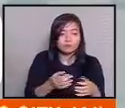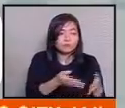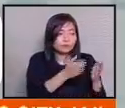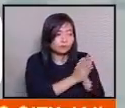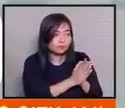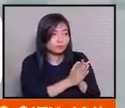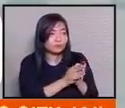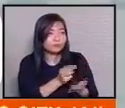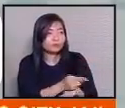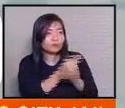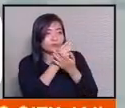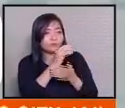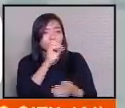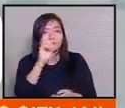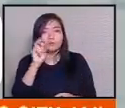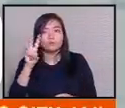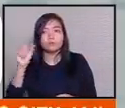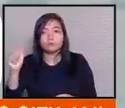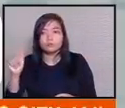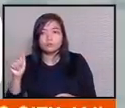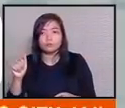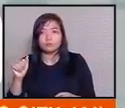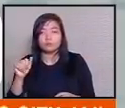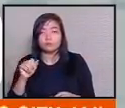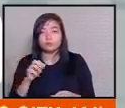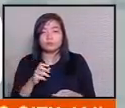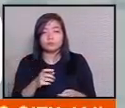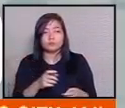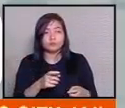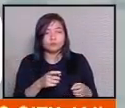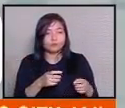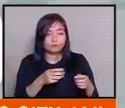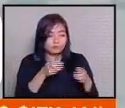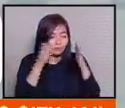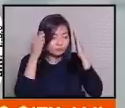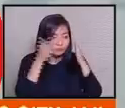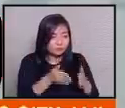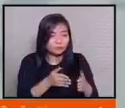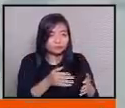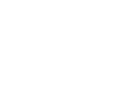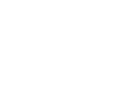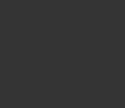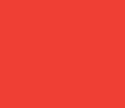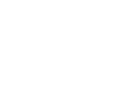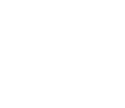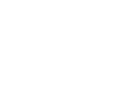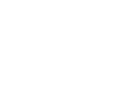ng kaso, at sabay po namin tututukan hanggang mapauwi ang ating kababayan.